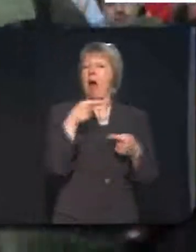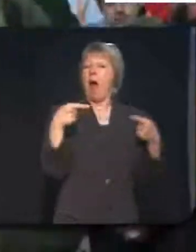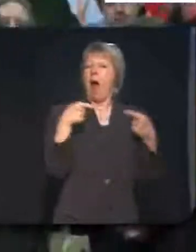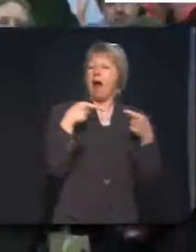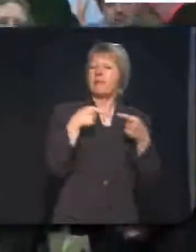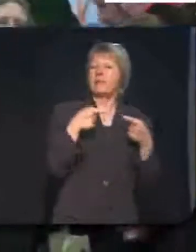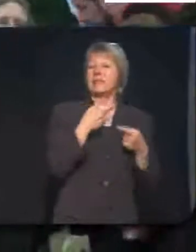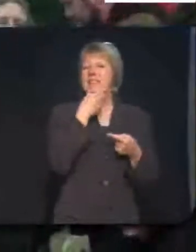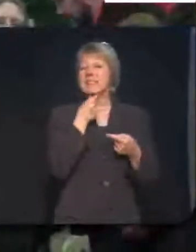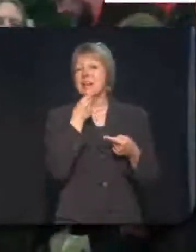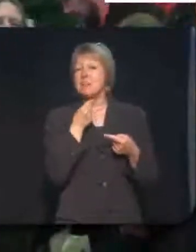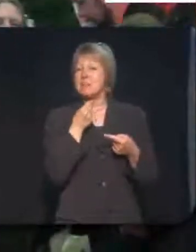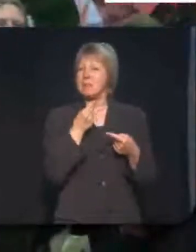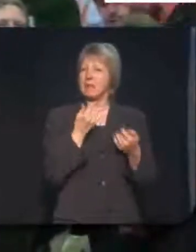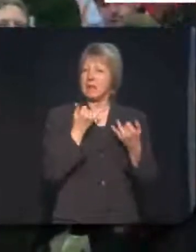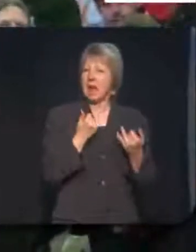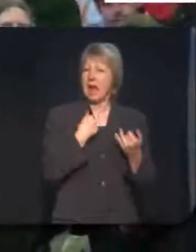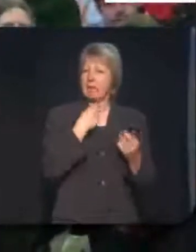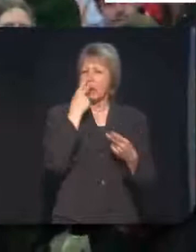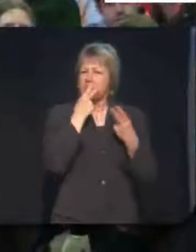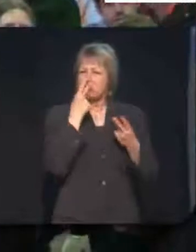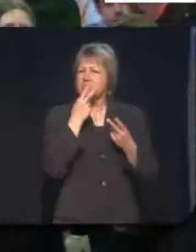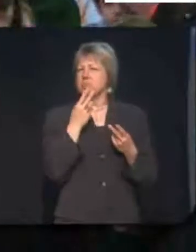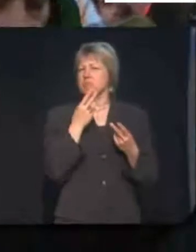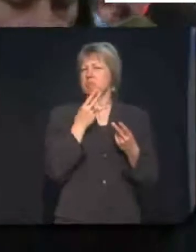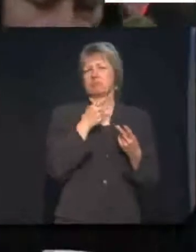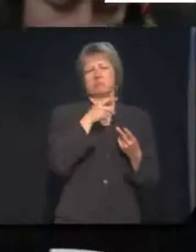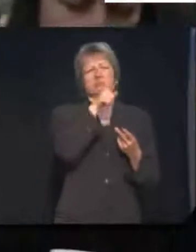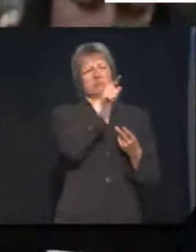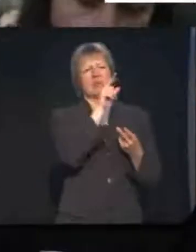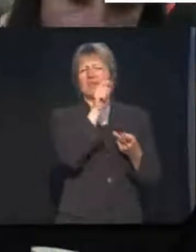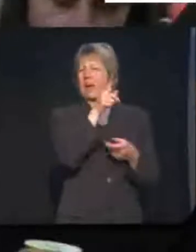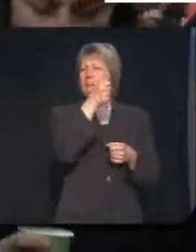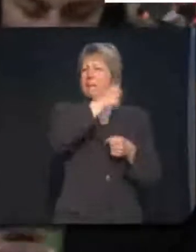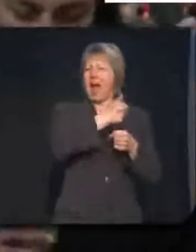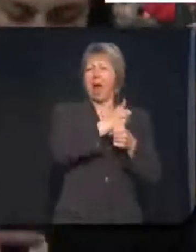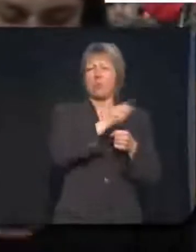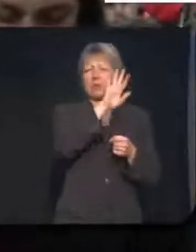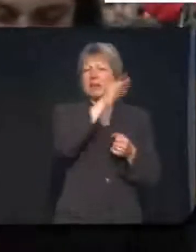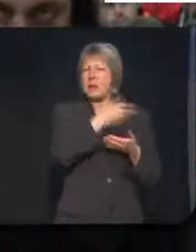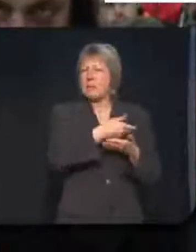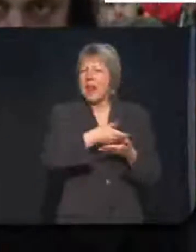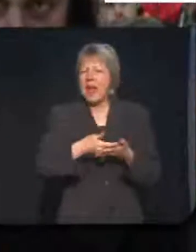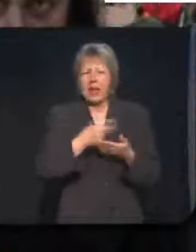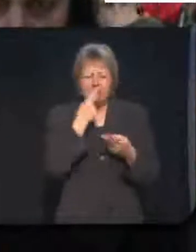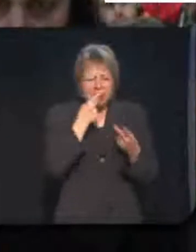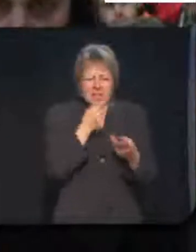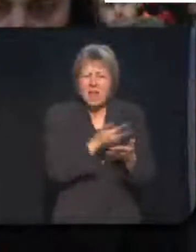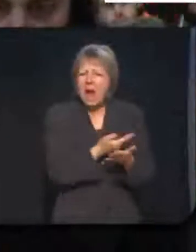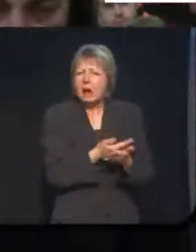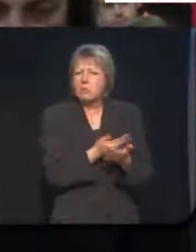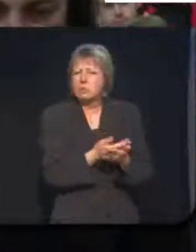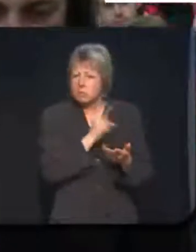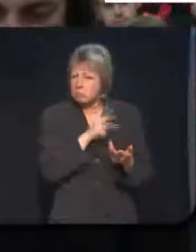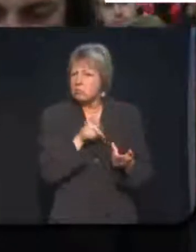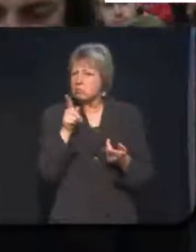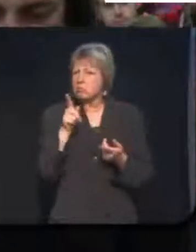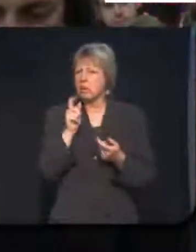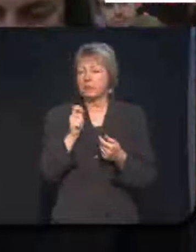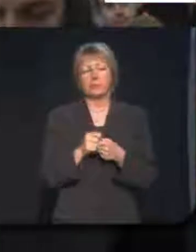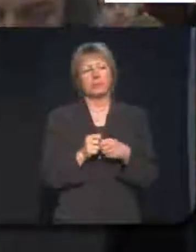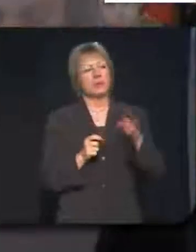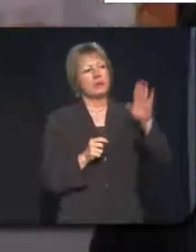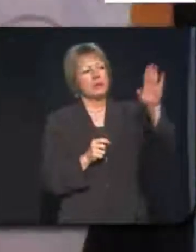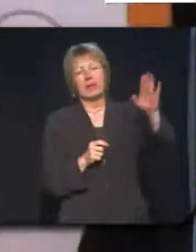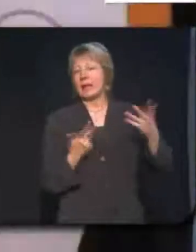habe mir eben gerade mal die Belege dafür von denen die das behaupten zeigen lassen de facto wir reden immer noch